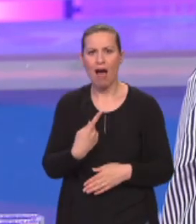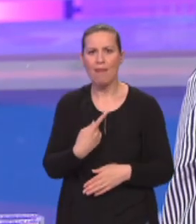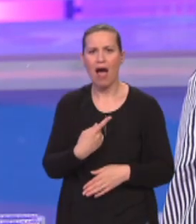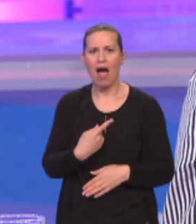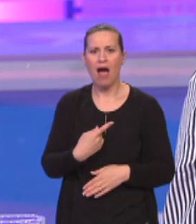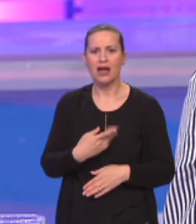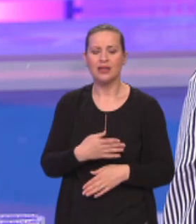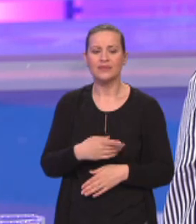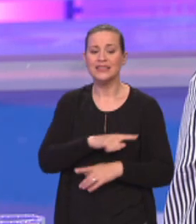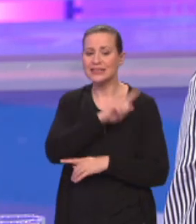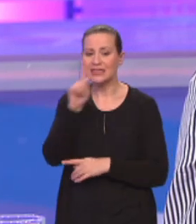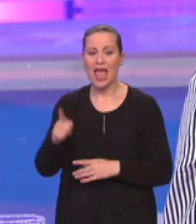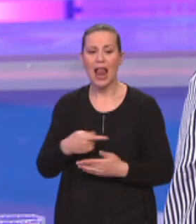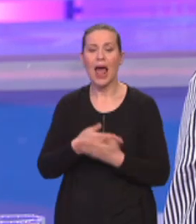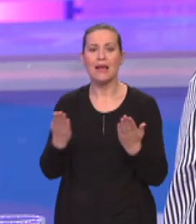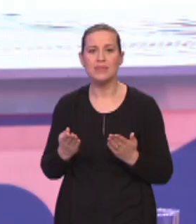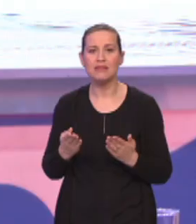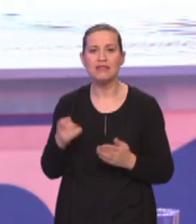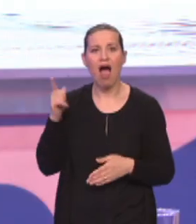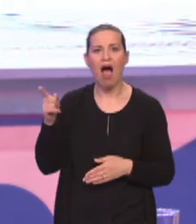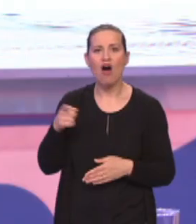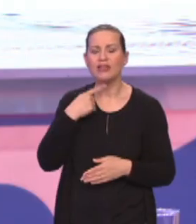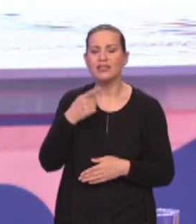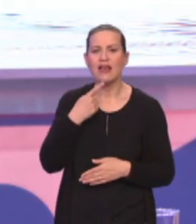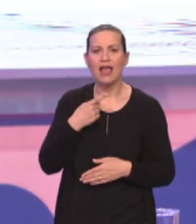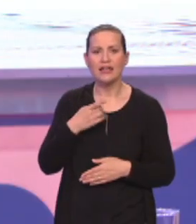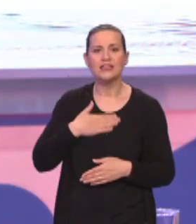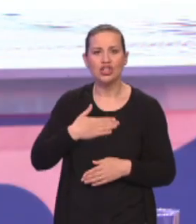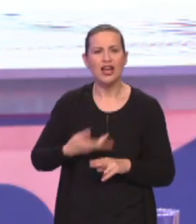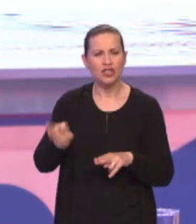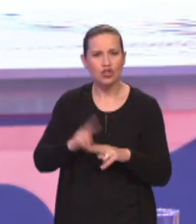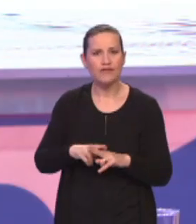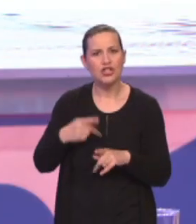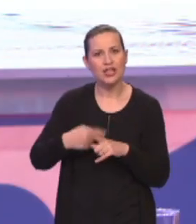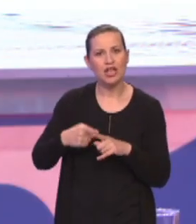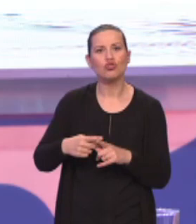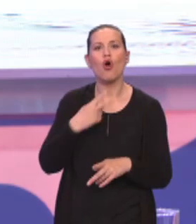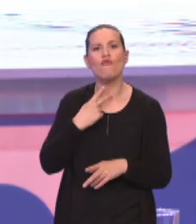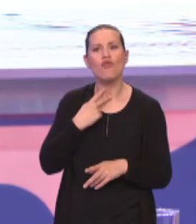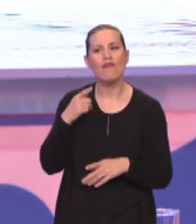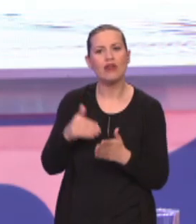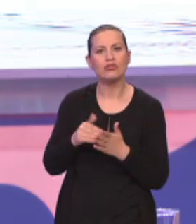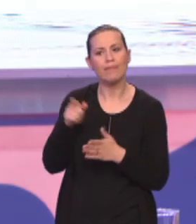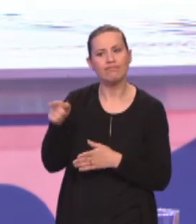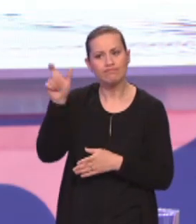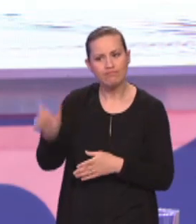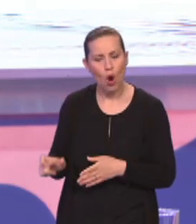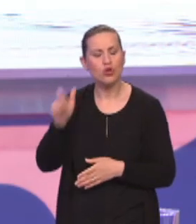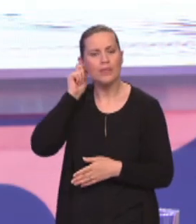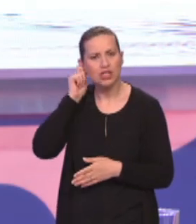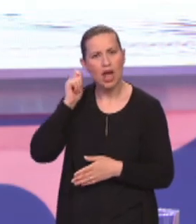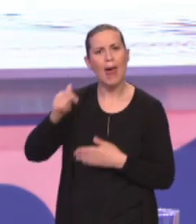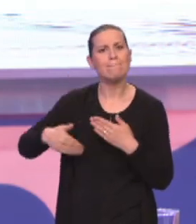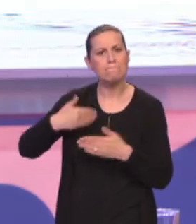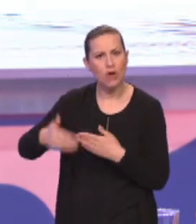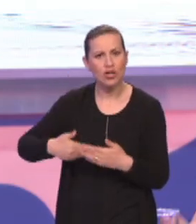tražili još, jer ste rekli upravo nam u Vukovaru trebaju i takve osobe, takve žene, takve